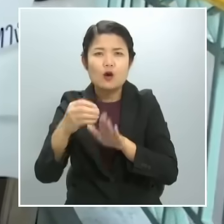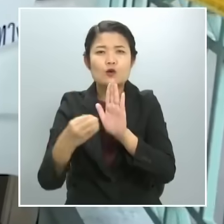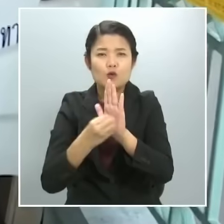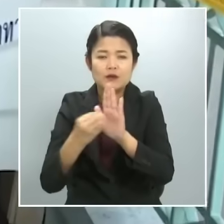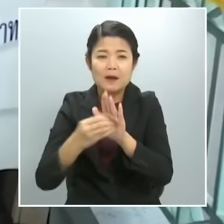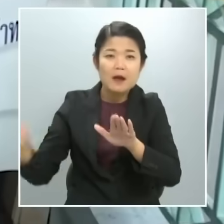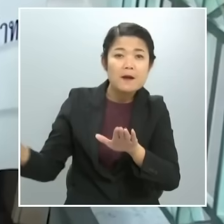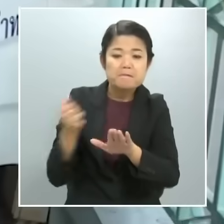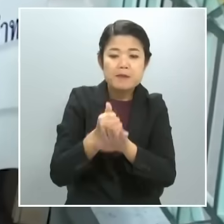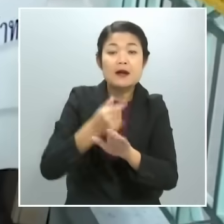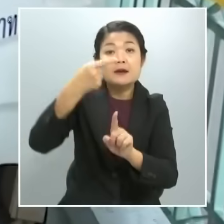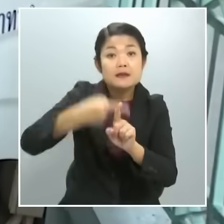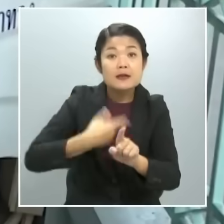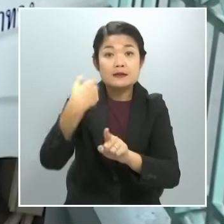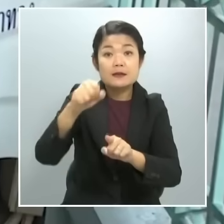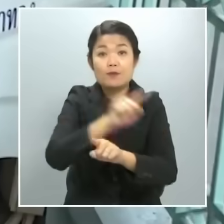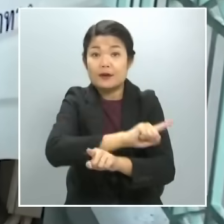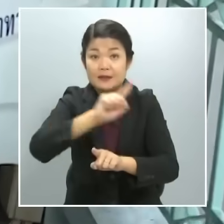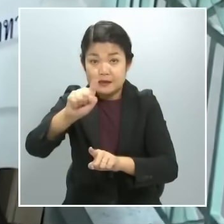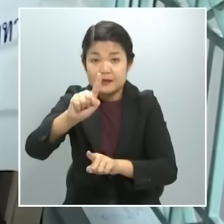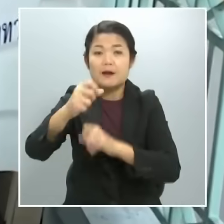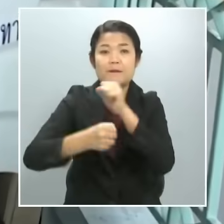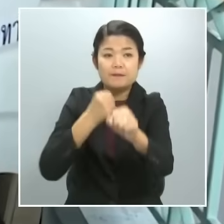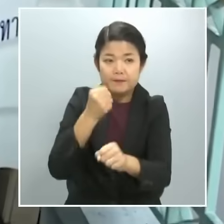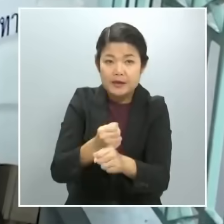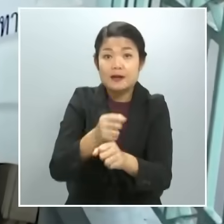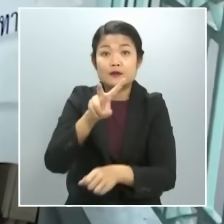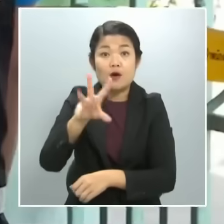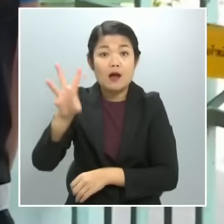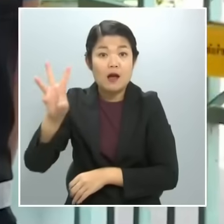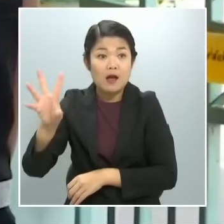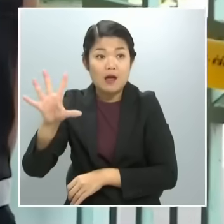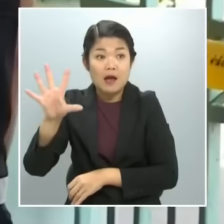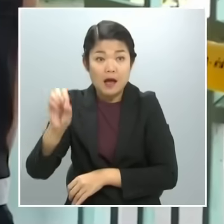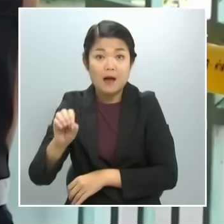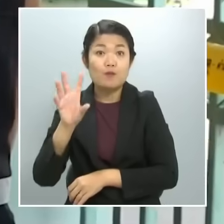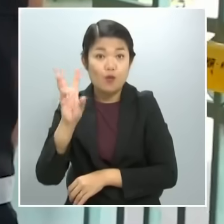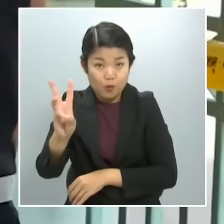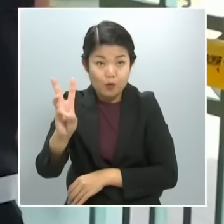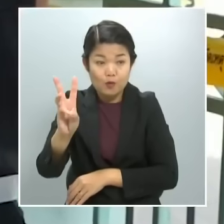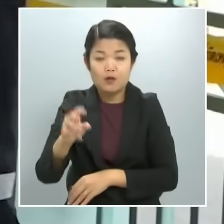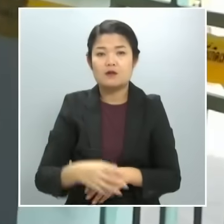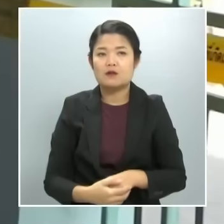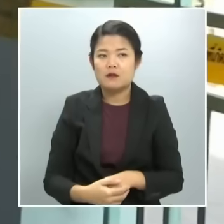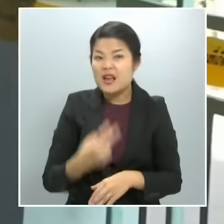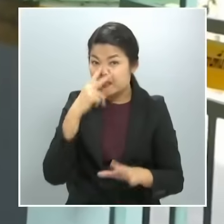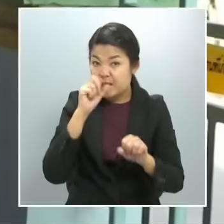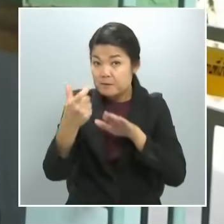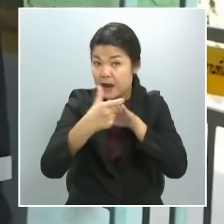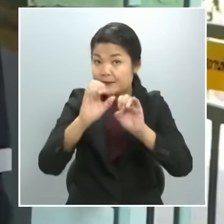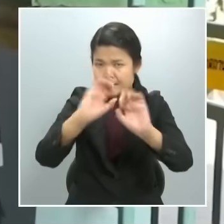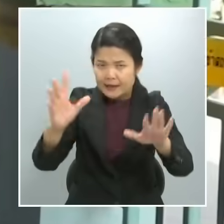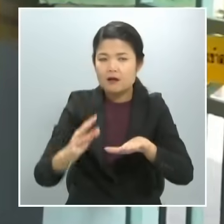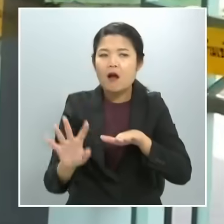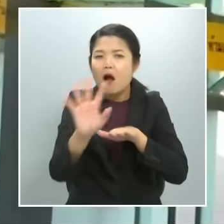ปี2566ไอ้รถตู้นี้ไม่ต้องไปเบอร์ชื่อไปเบอร์ทะเบียนแล้วครับเพราะเประกาศแล้วเขาจะได้เห็นกันนะฮะเคประกาศ